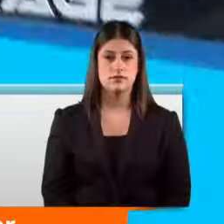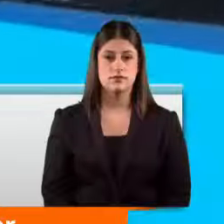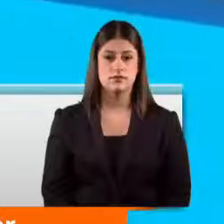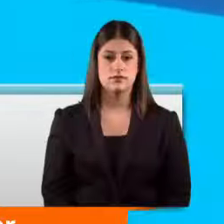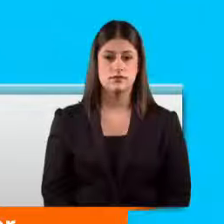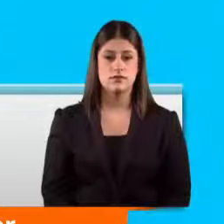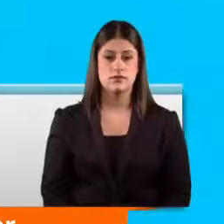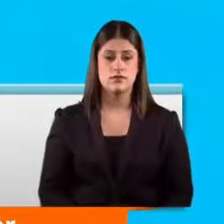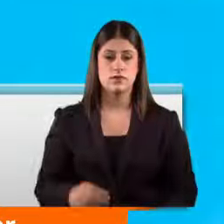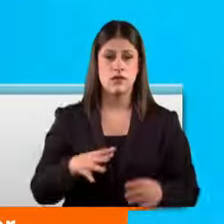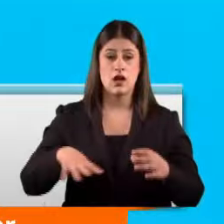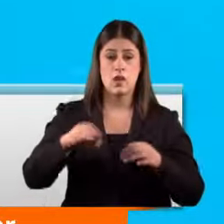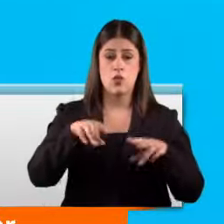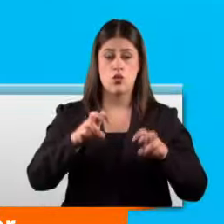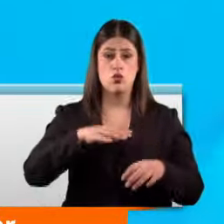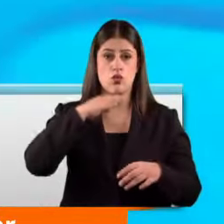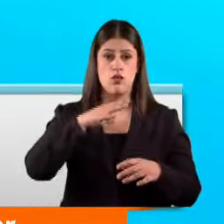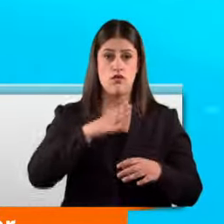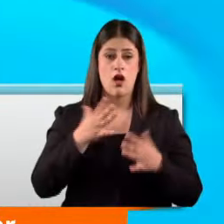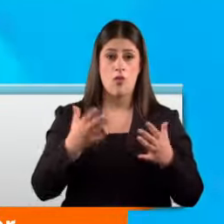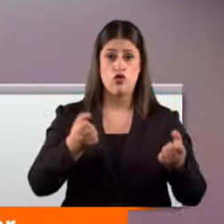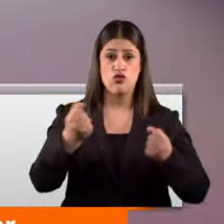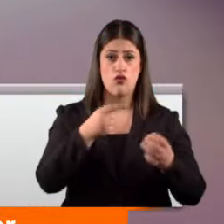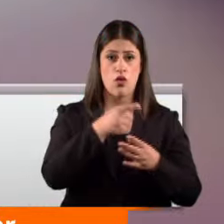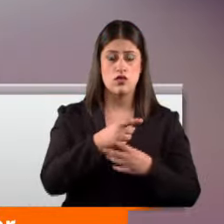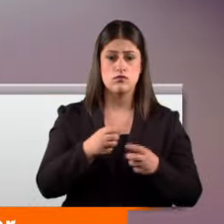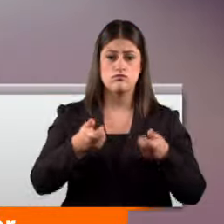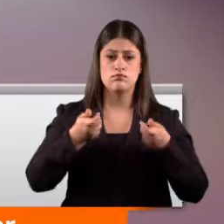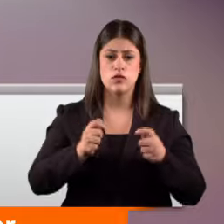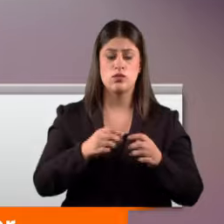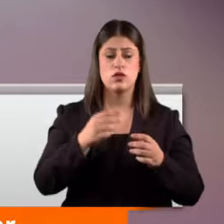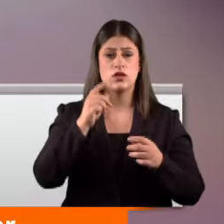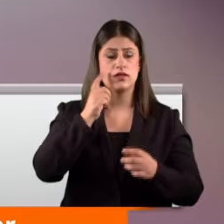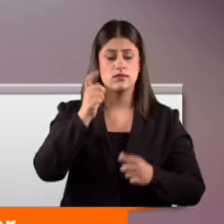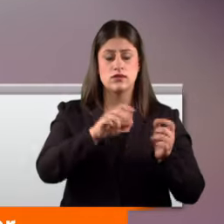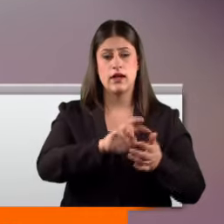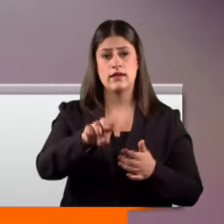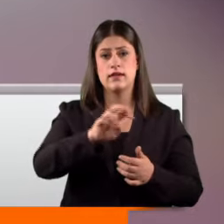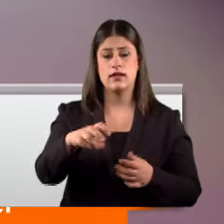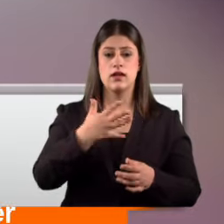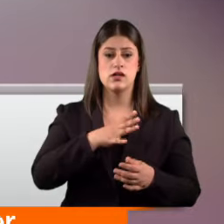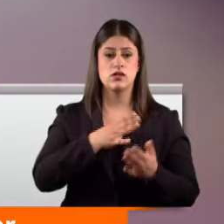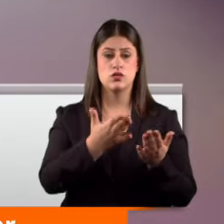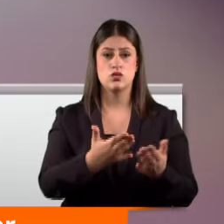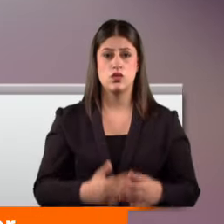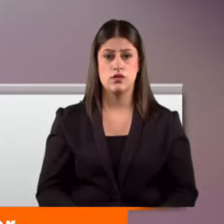Bilmiyoruz da. Bütün koltuklar dolu ama şoför ısrarla yolcuları indirmek istiyor. Bilmeyin.